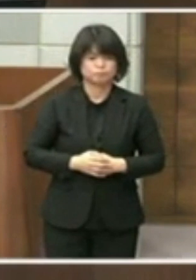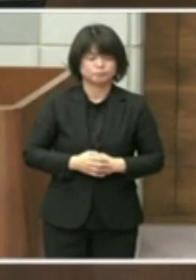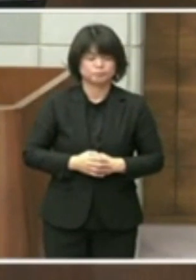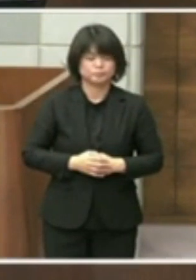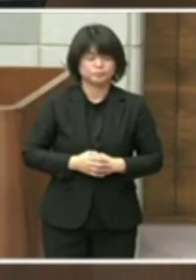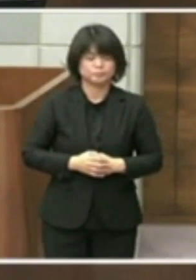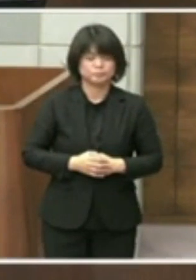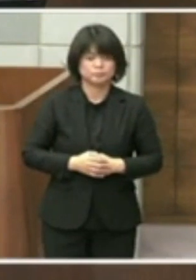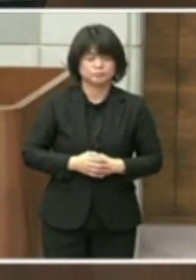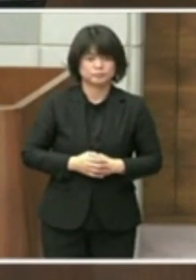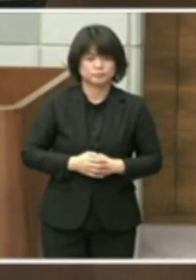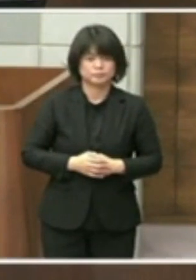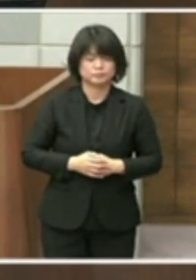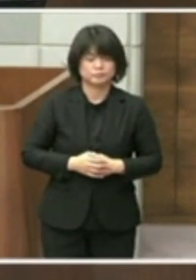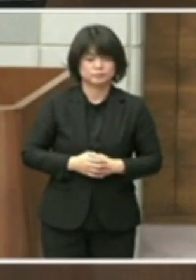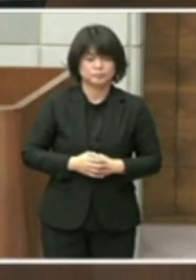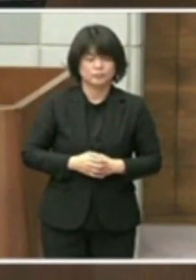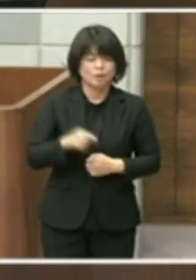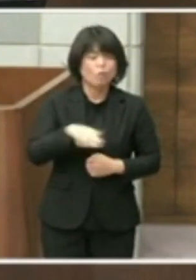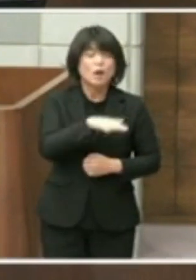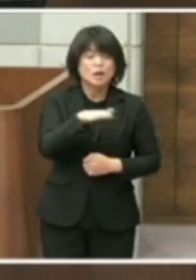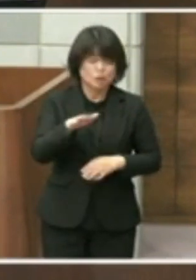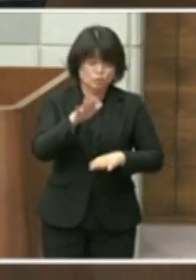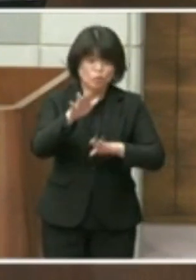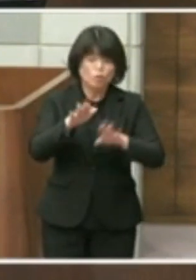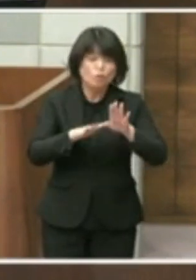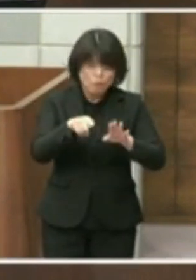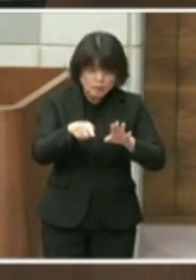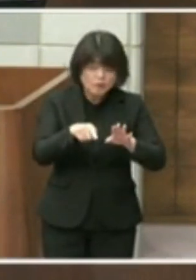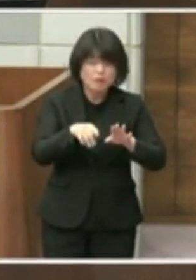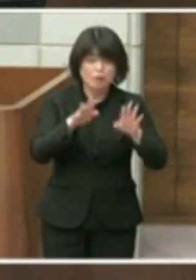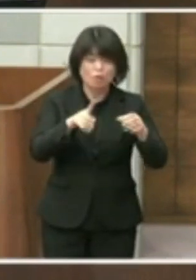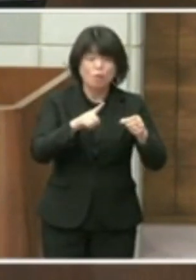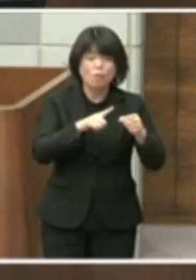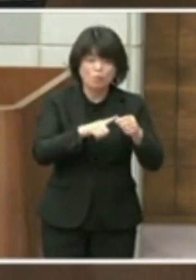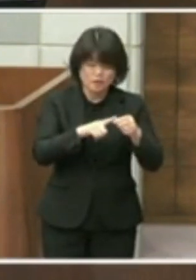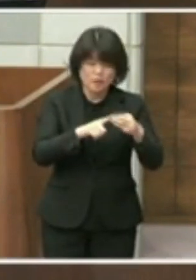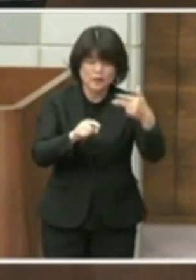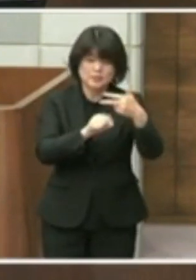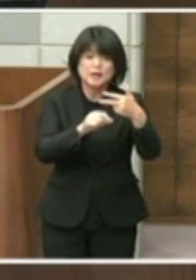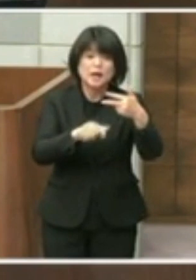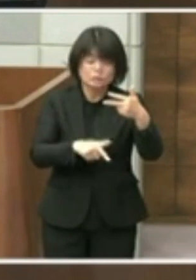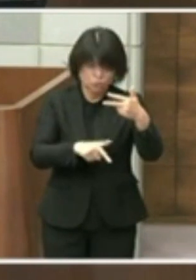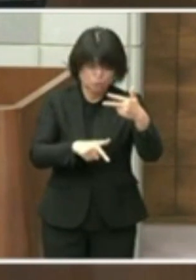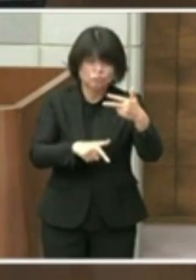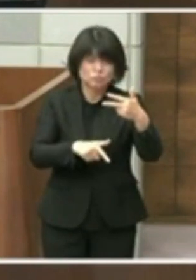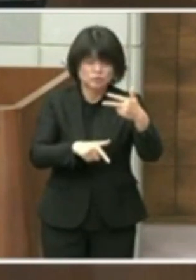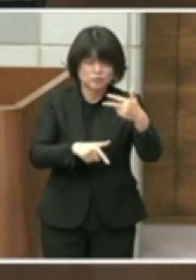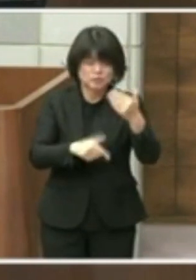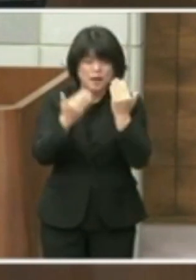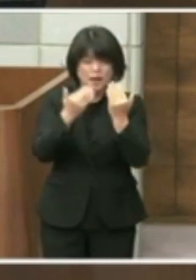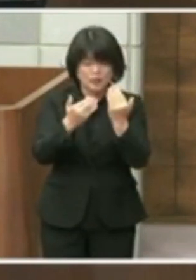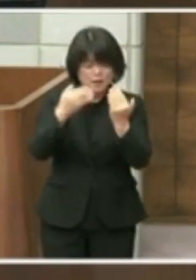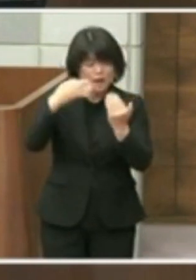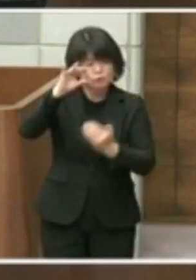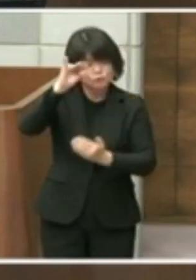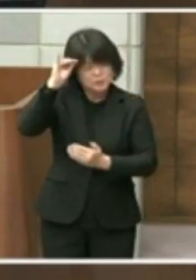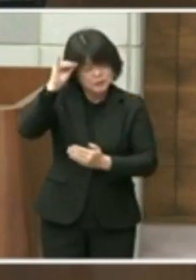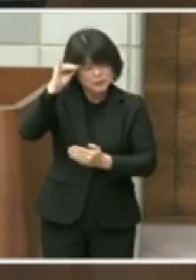ます。こうした状況を受けて、本年1月に学識経験者で構成